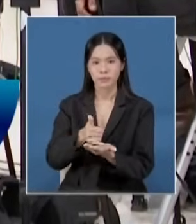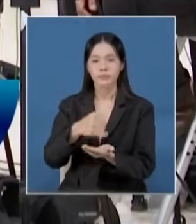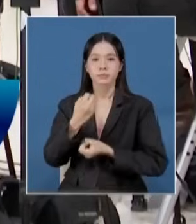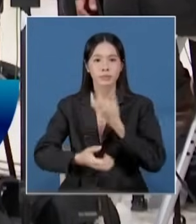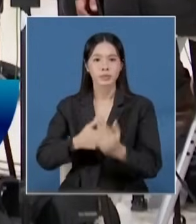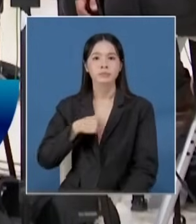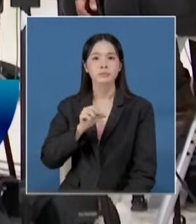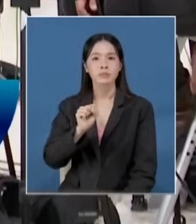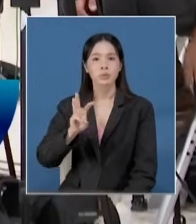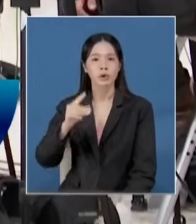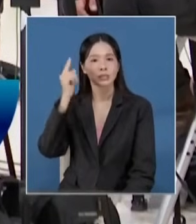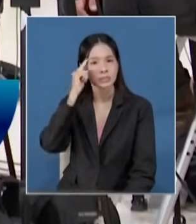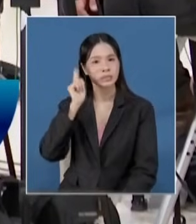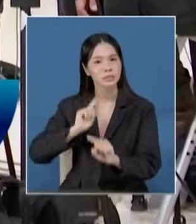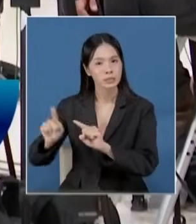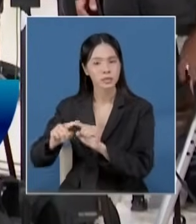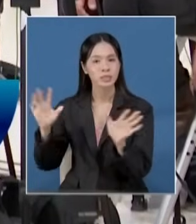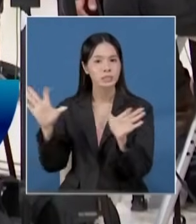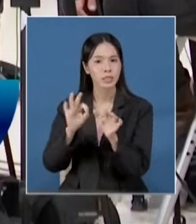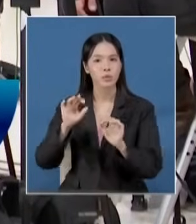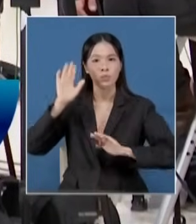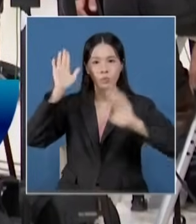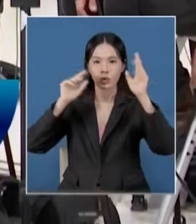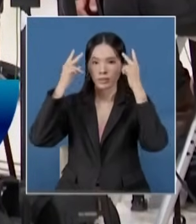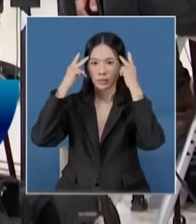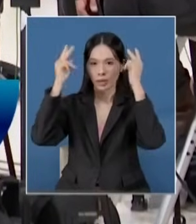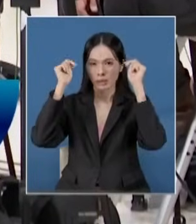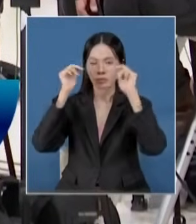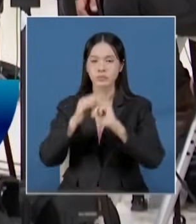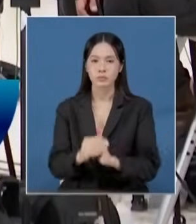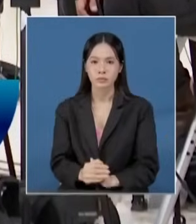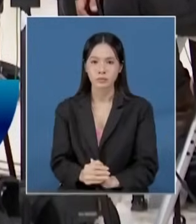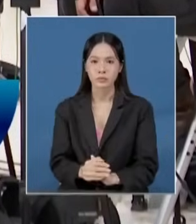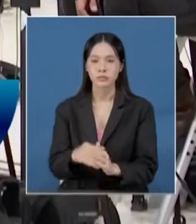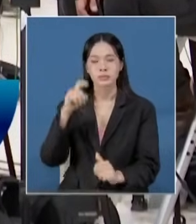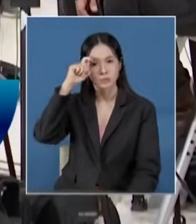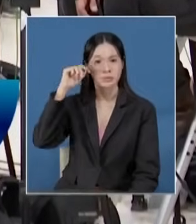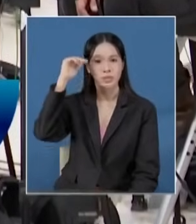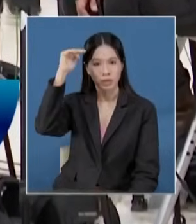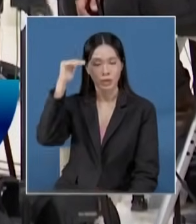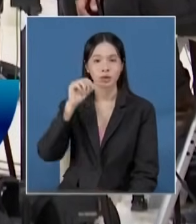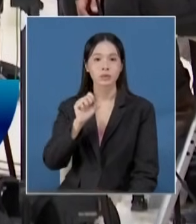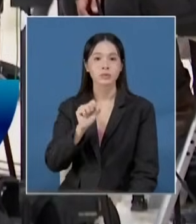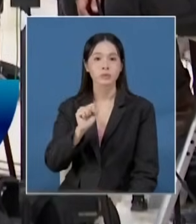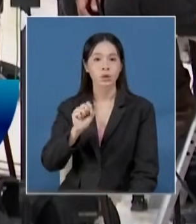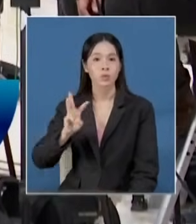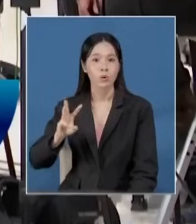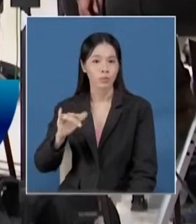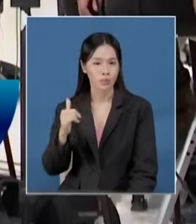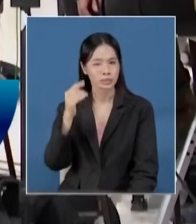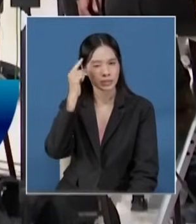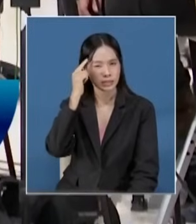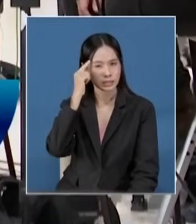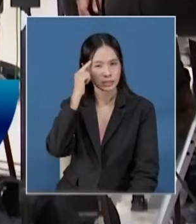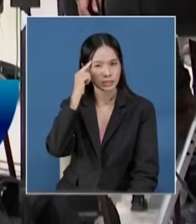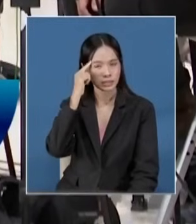ยสวมีการแสดงความคิดเห็นค่ะเกี่ยวกับการโหวตนายกรัฐมนตรีนะคะซึ่งก็คือนายเศรษฐานั่นเองนะคะโดยสวบางคนนะคะก็มีความคิดเห็นนะ